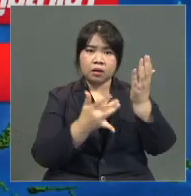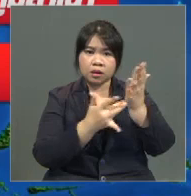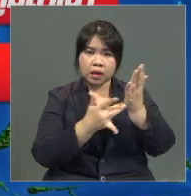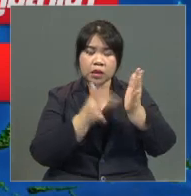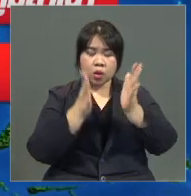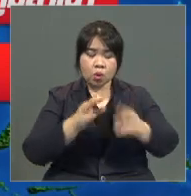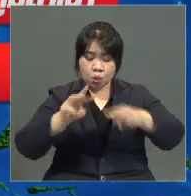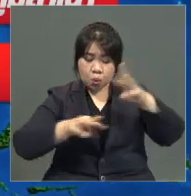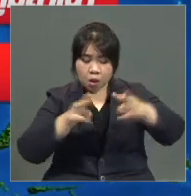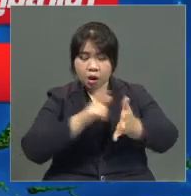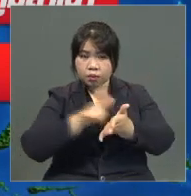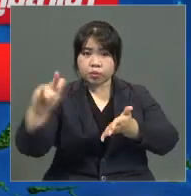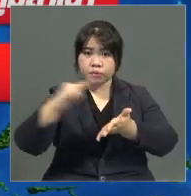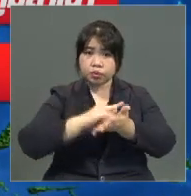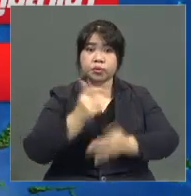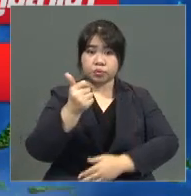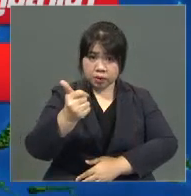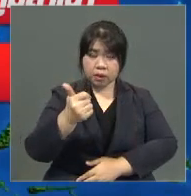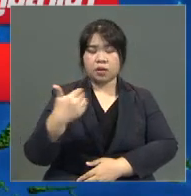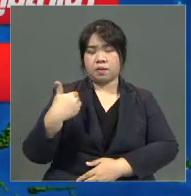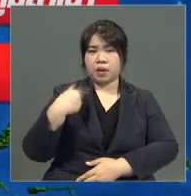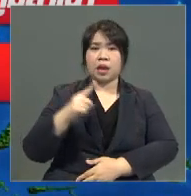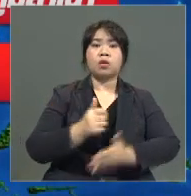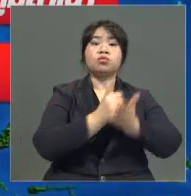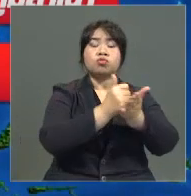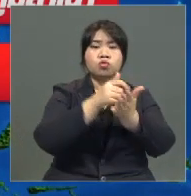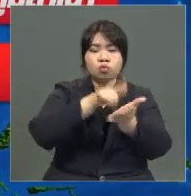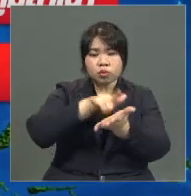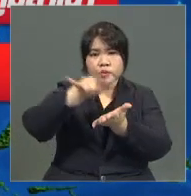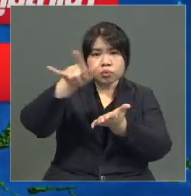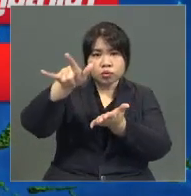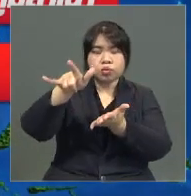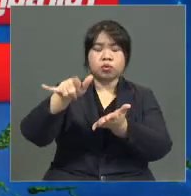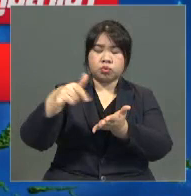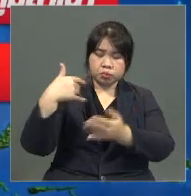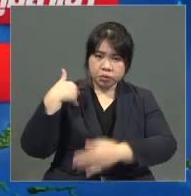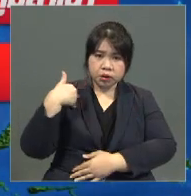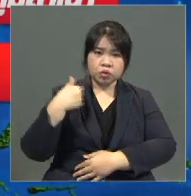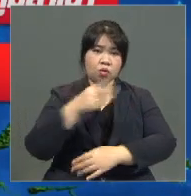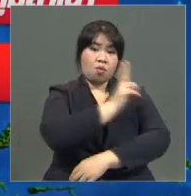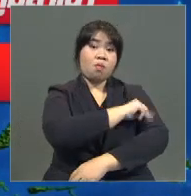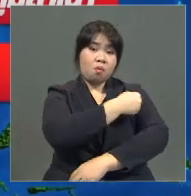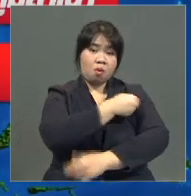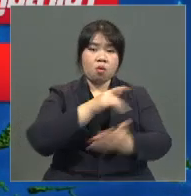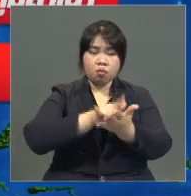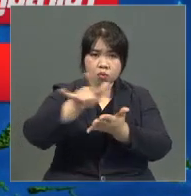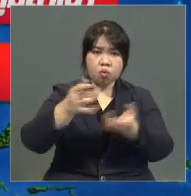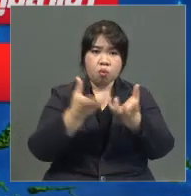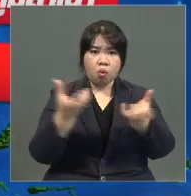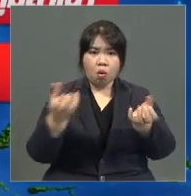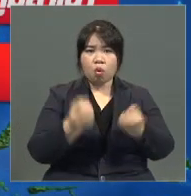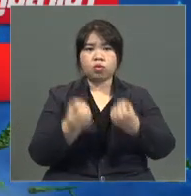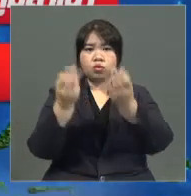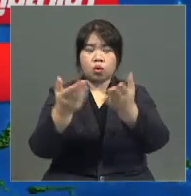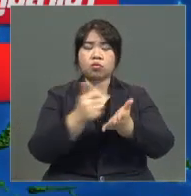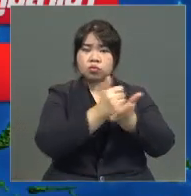ผู้โยสารออกจากเครื่องทำการบิเพื่อช่วยเหือทางมนุษยธรม ทำการบนทางการแพทย์ หรือขนส่งสิ่งข